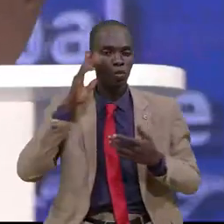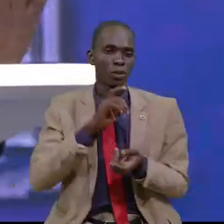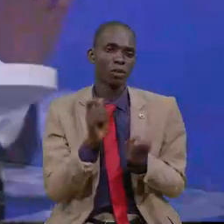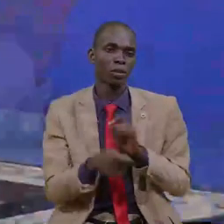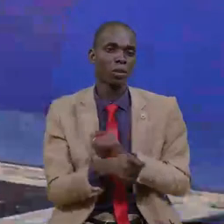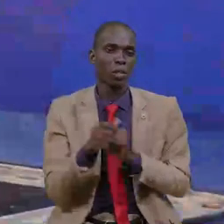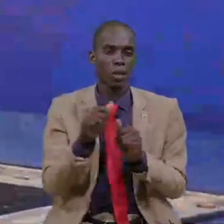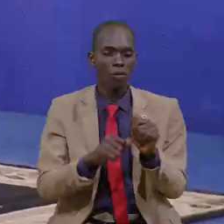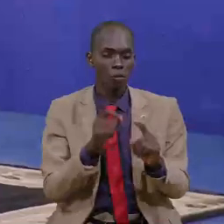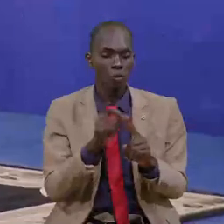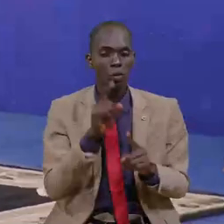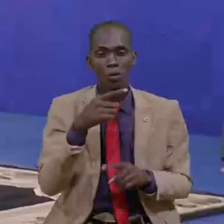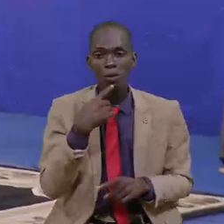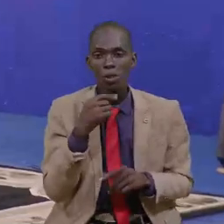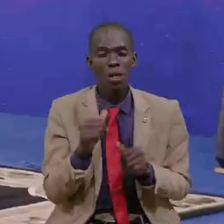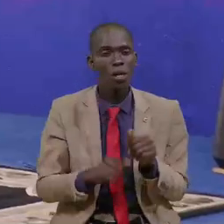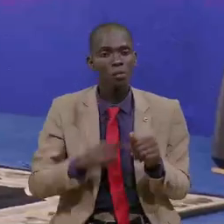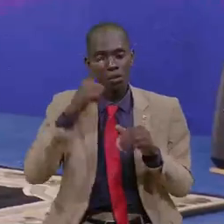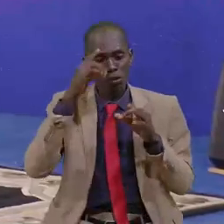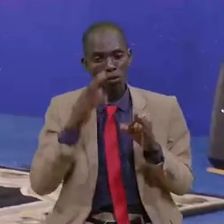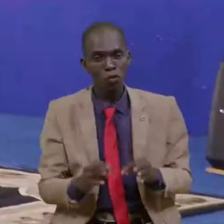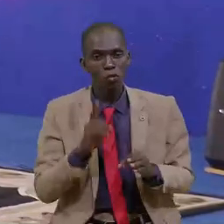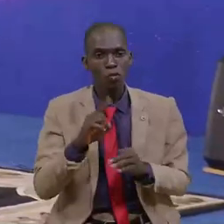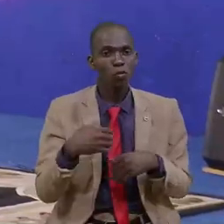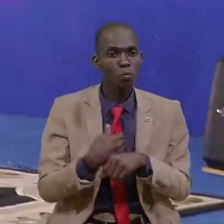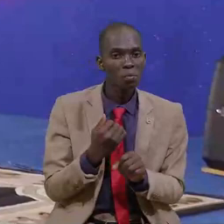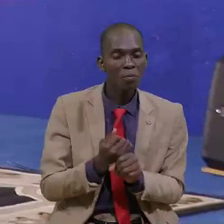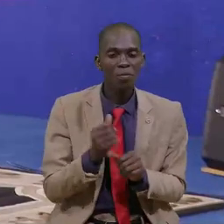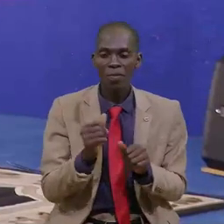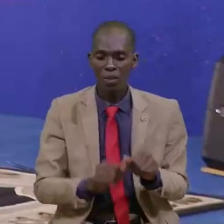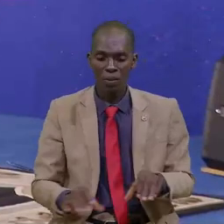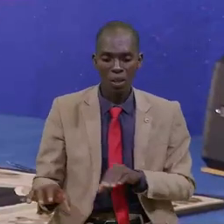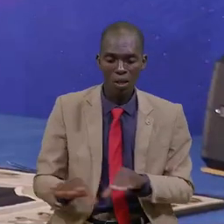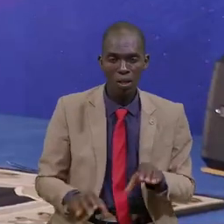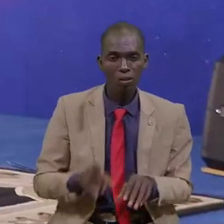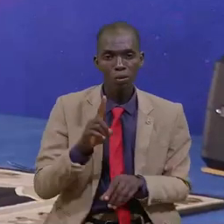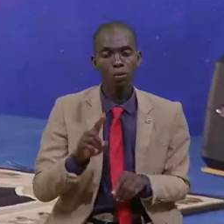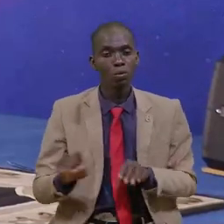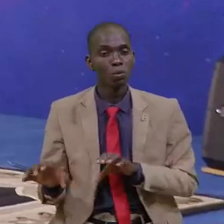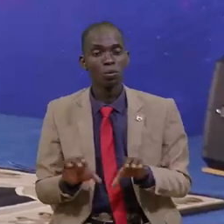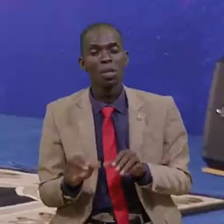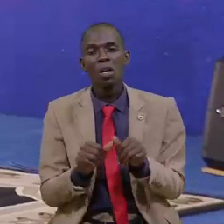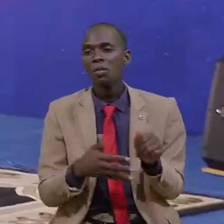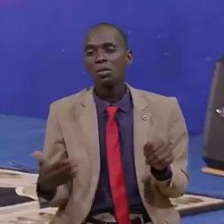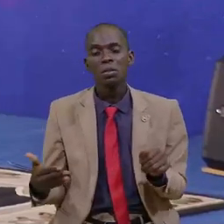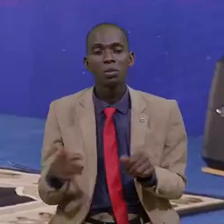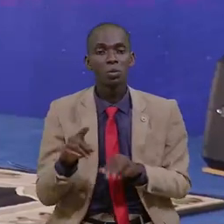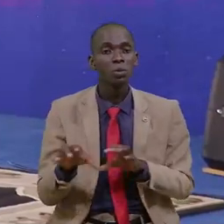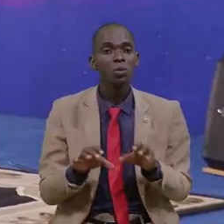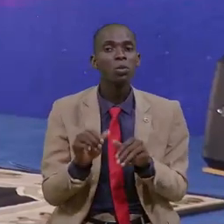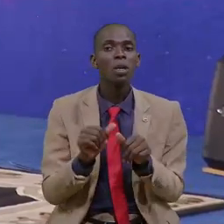transformée. Quiconque dit, toute décision que tu prends, tout acte que tu poses, tout ce que tu